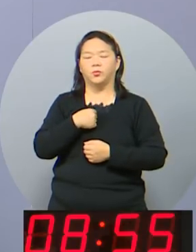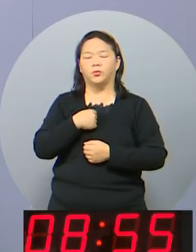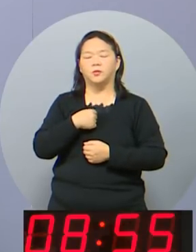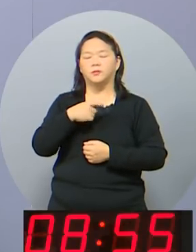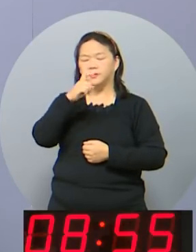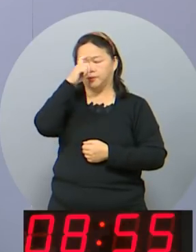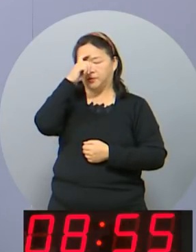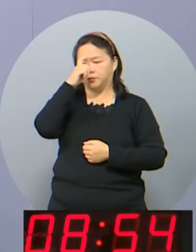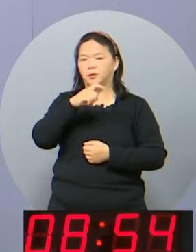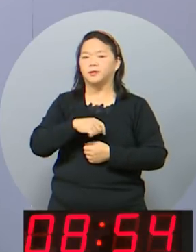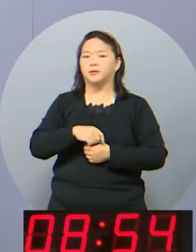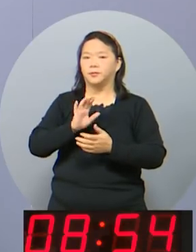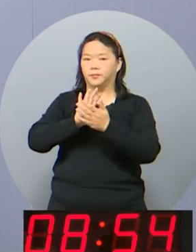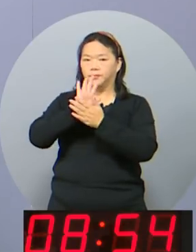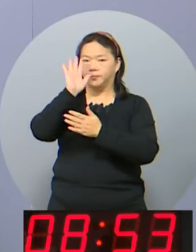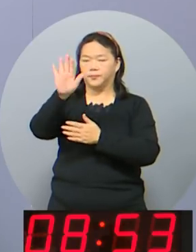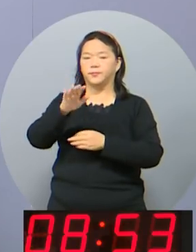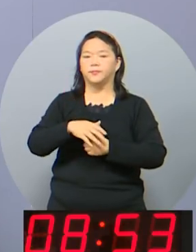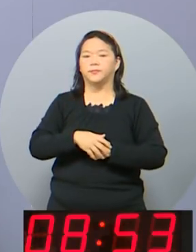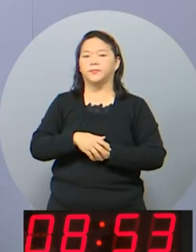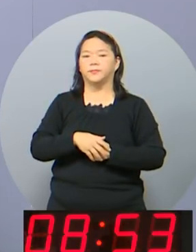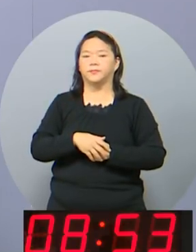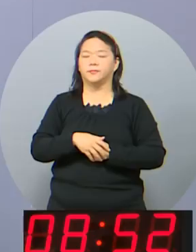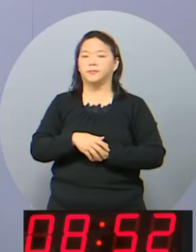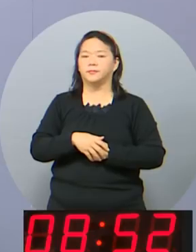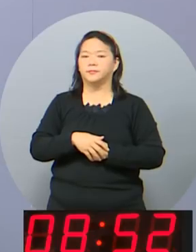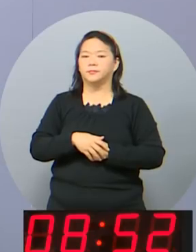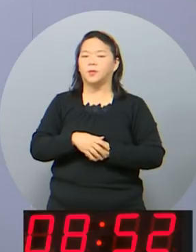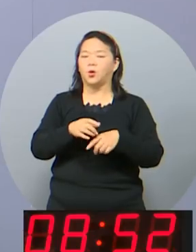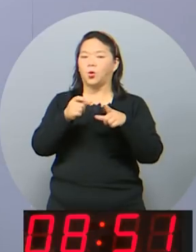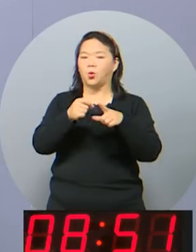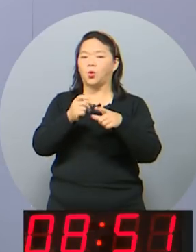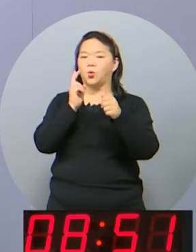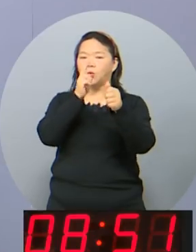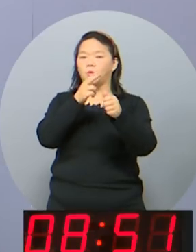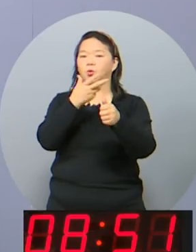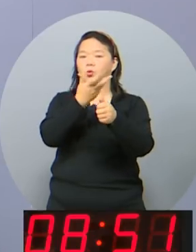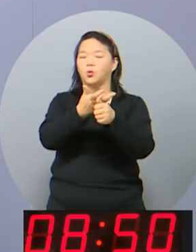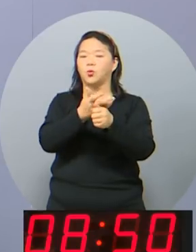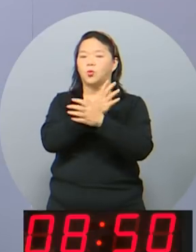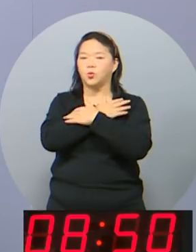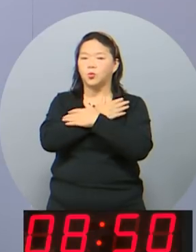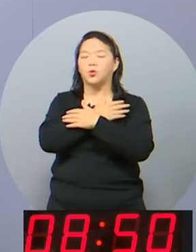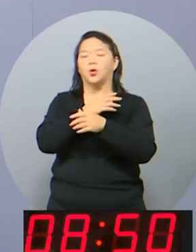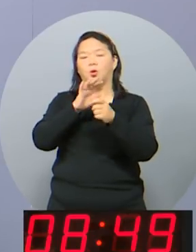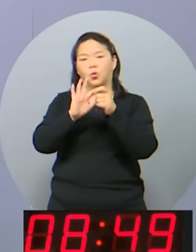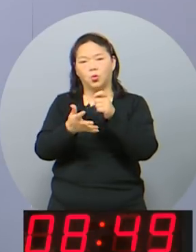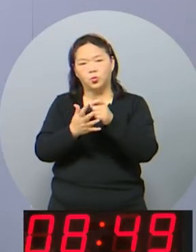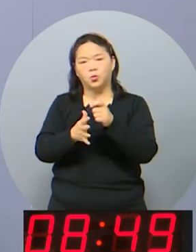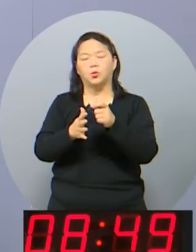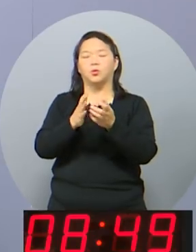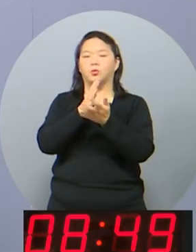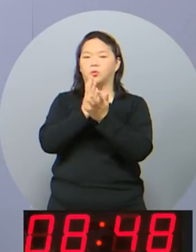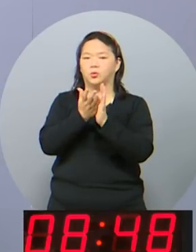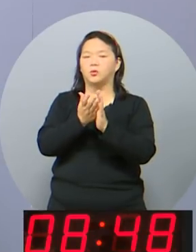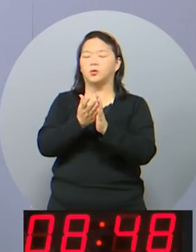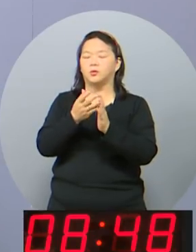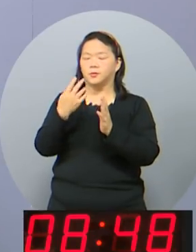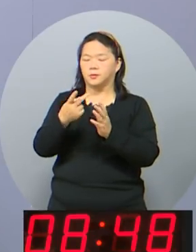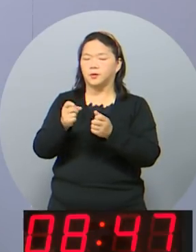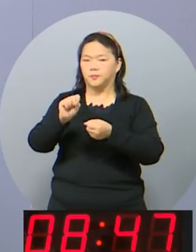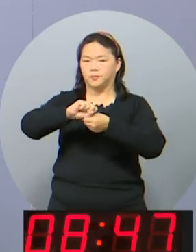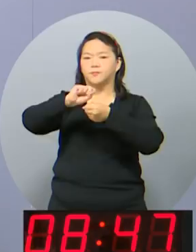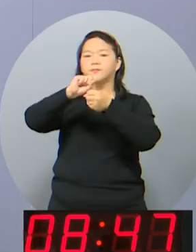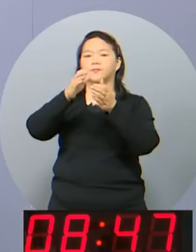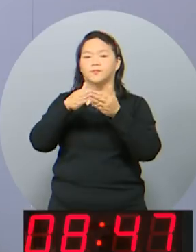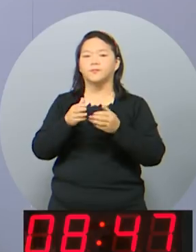吁，未来我们也必须要在这个公托公幼之外，国中的设置我们也必须要来尽一份心